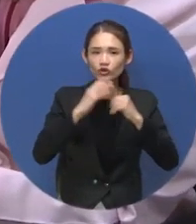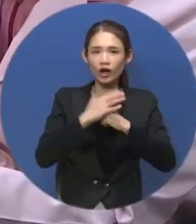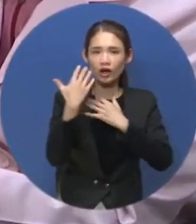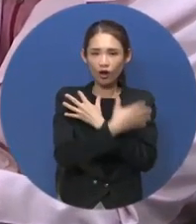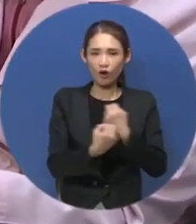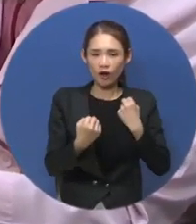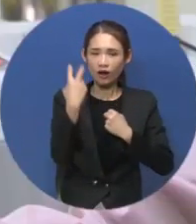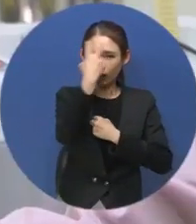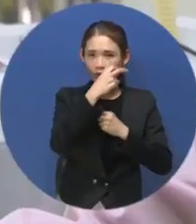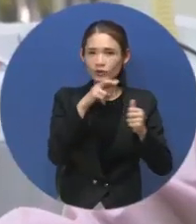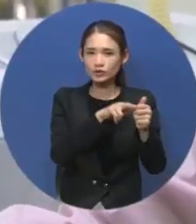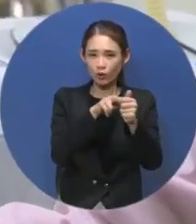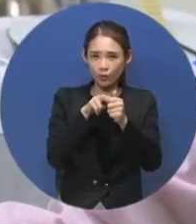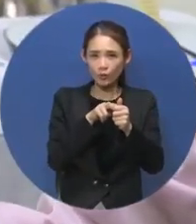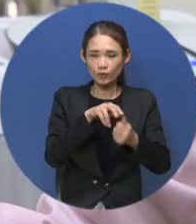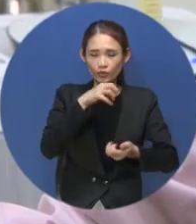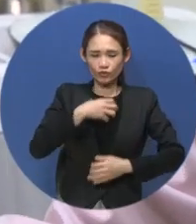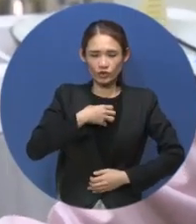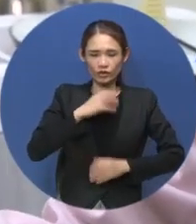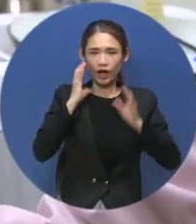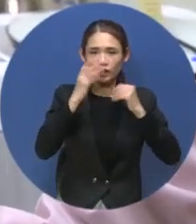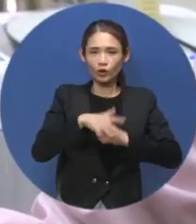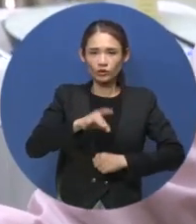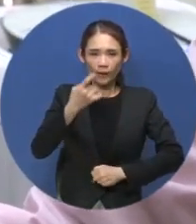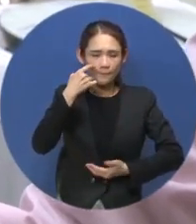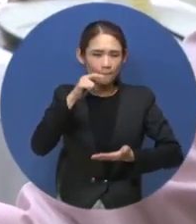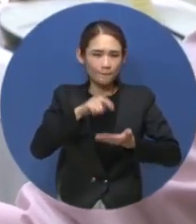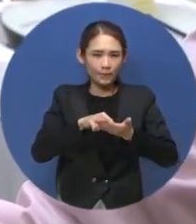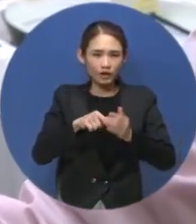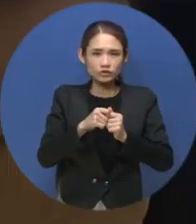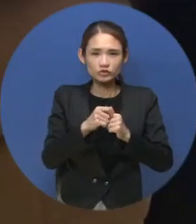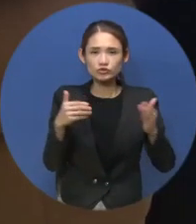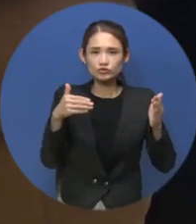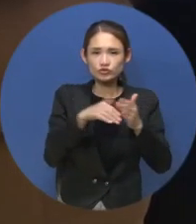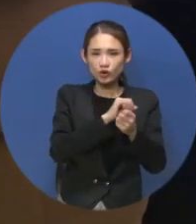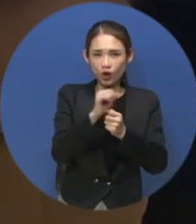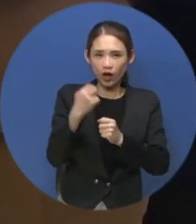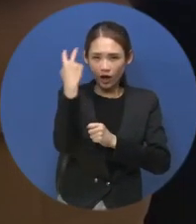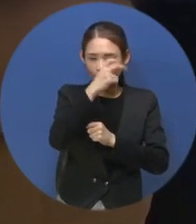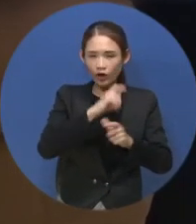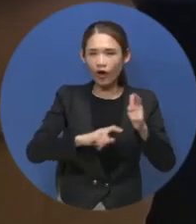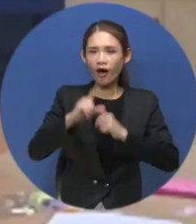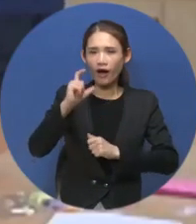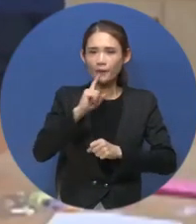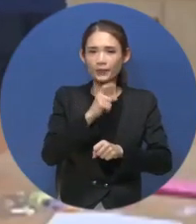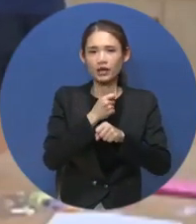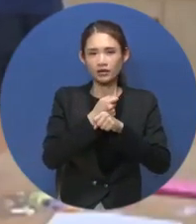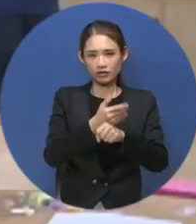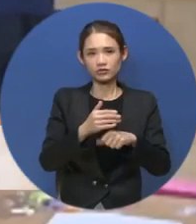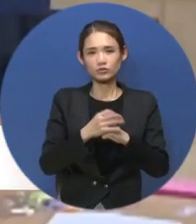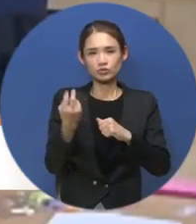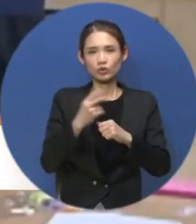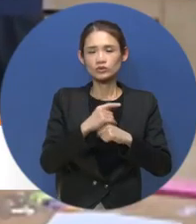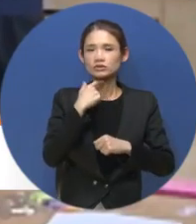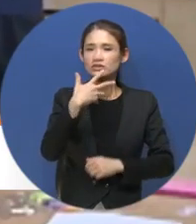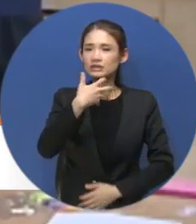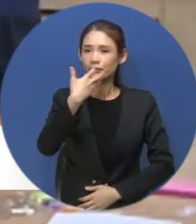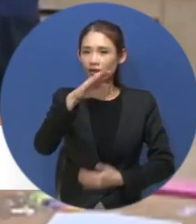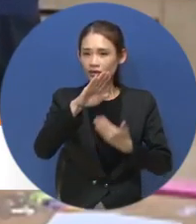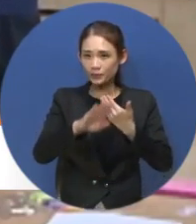등 재활서비스 개선에 나섭니다. 이와 함께 장애 조기 발견과 재활 서비스에 대한 국가